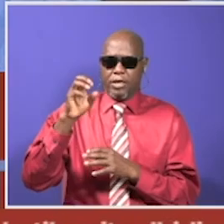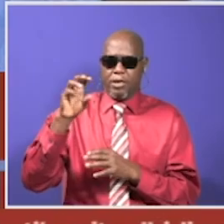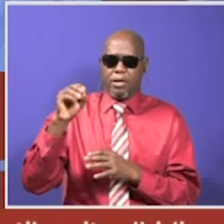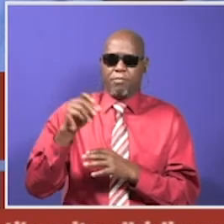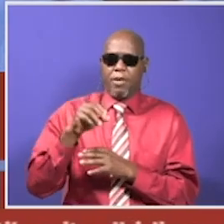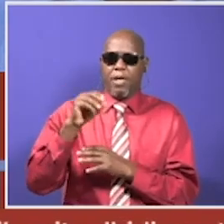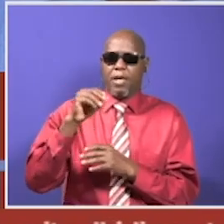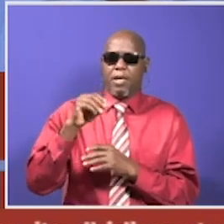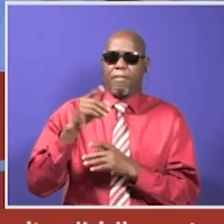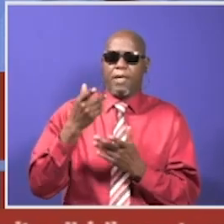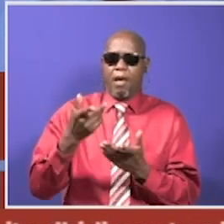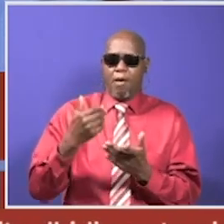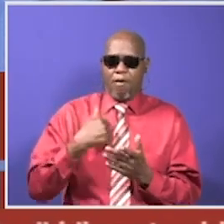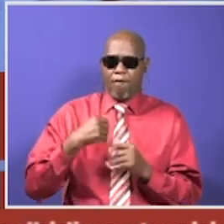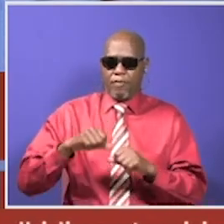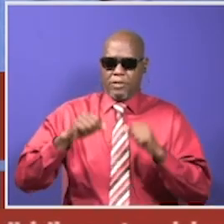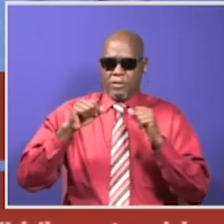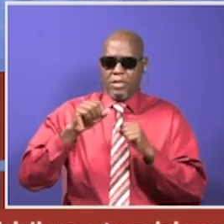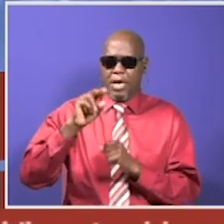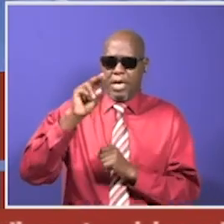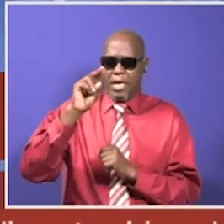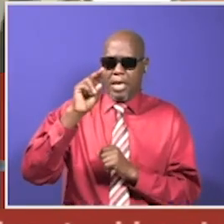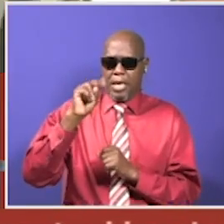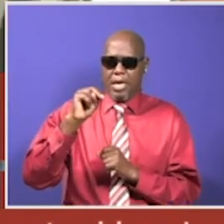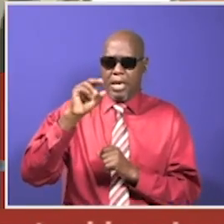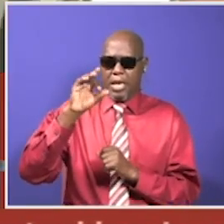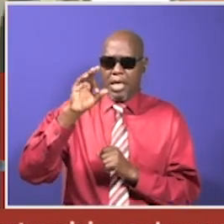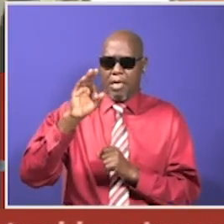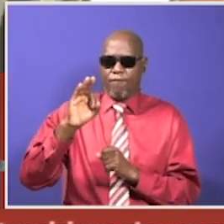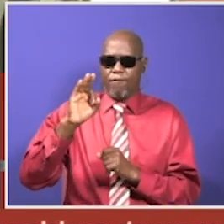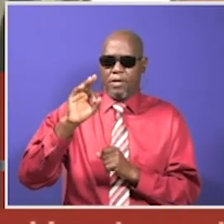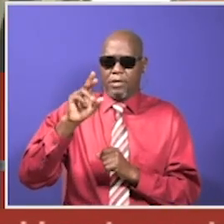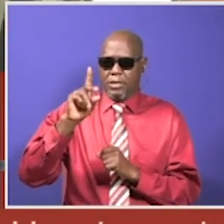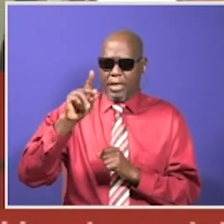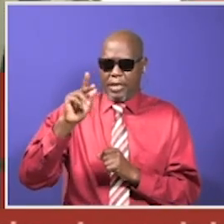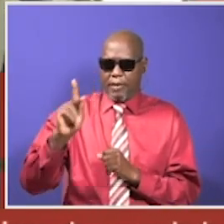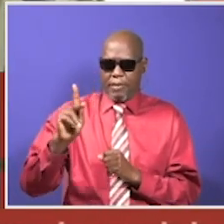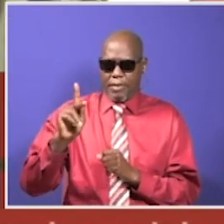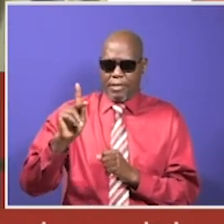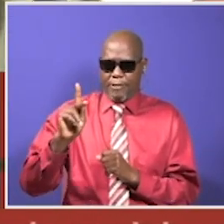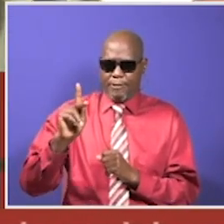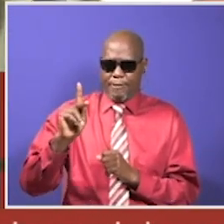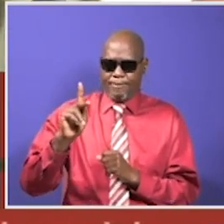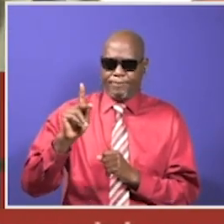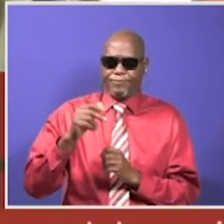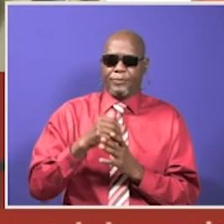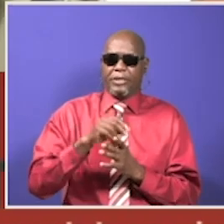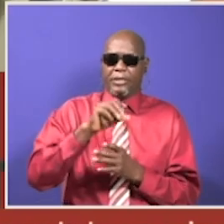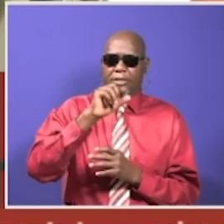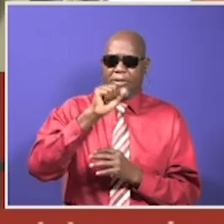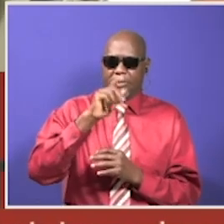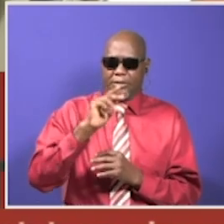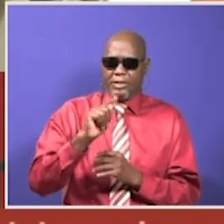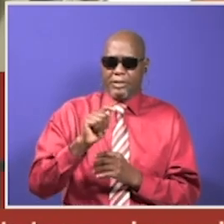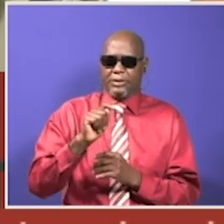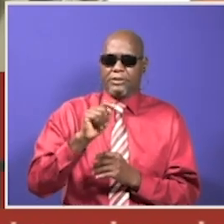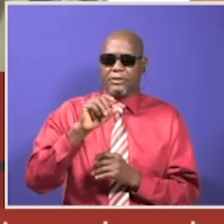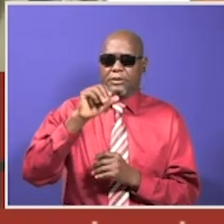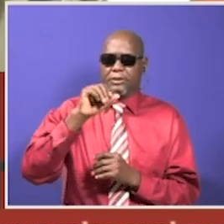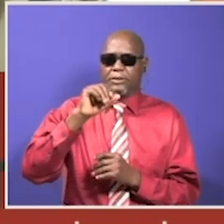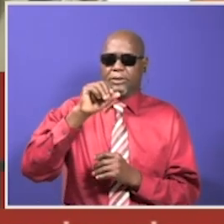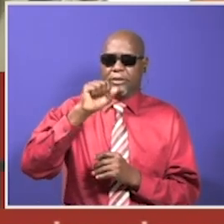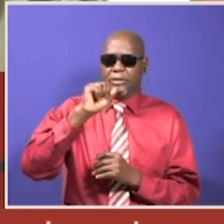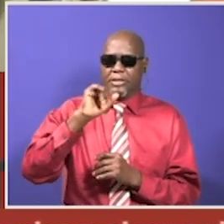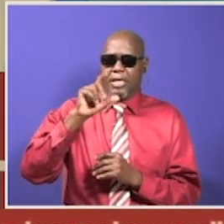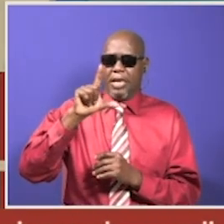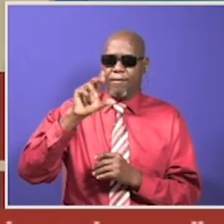NFDK, ambaye alikuwa akizungumza katika shule maalum ya walemavu ya St. Sylvester Anyiko, ambapo